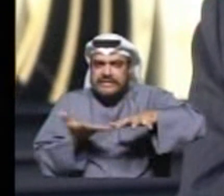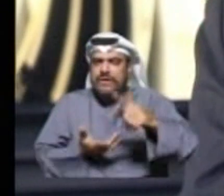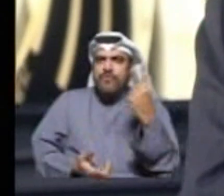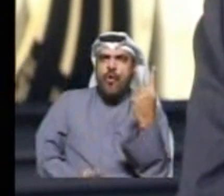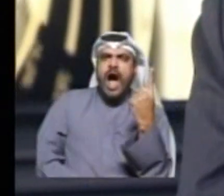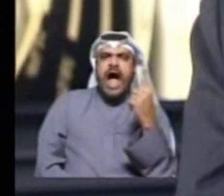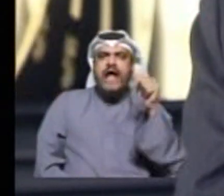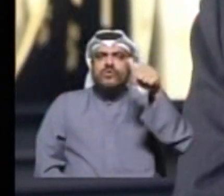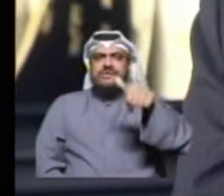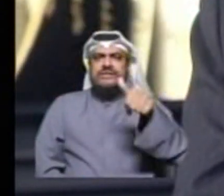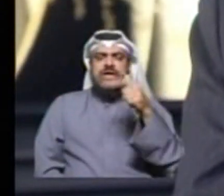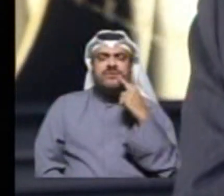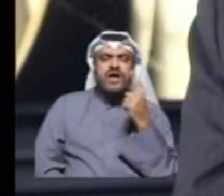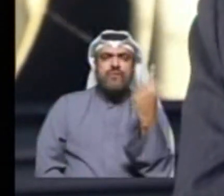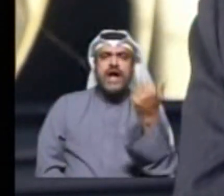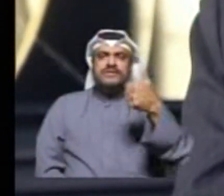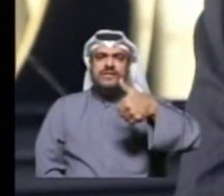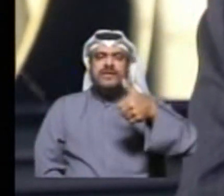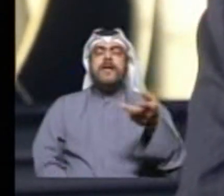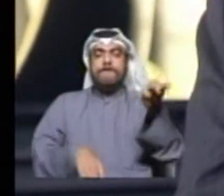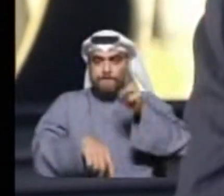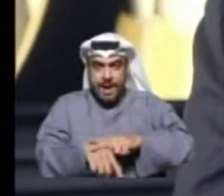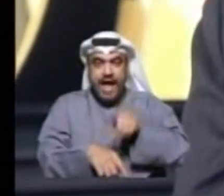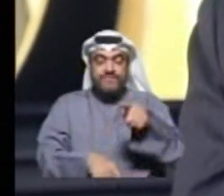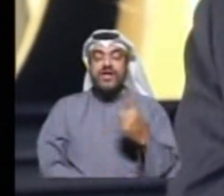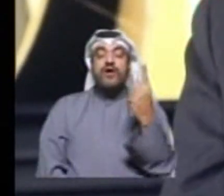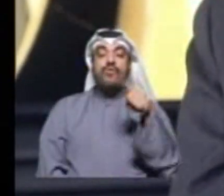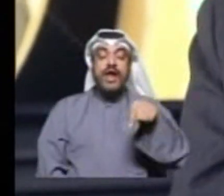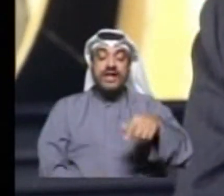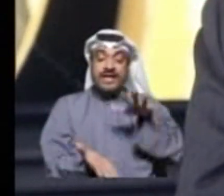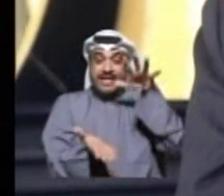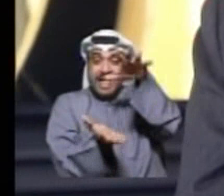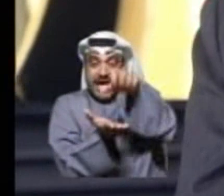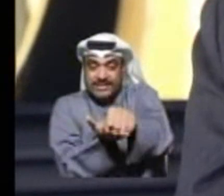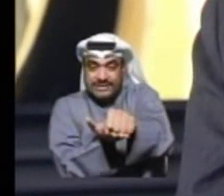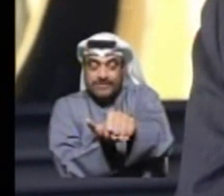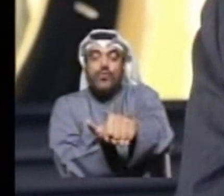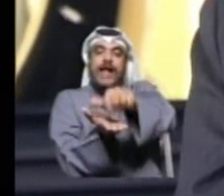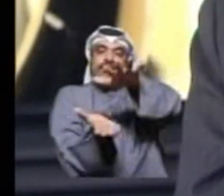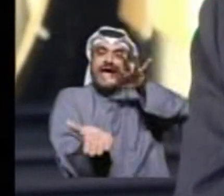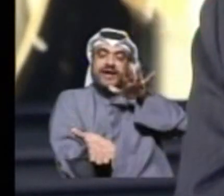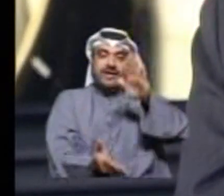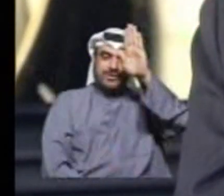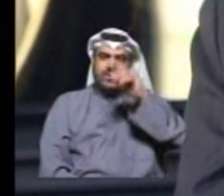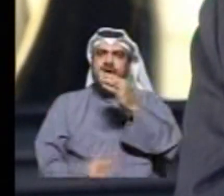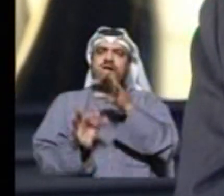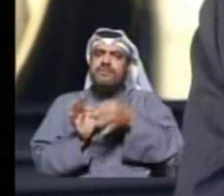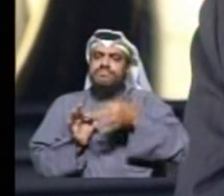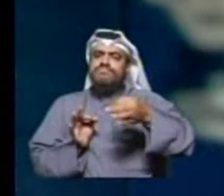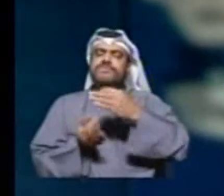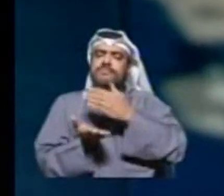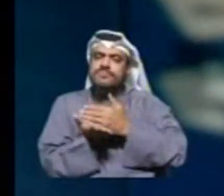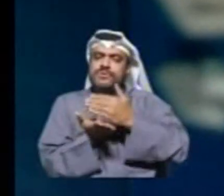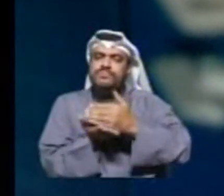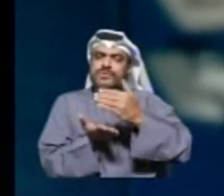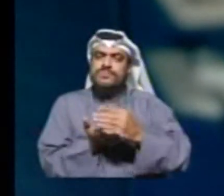طبعا أزمة تحرير الأزمة الاحتلال الكويت وتحرير الكويت. ربما تكون كلها أزمات، ولكن